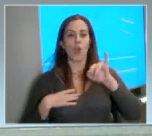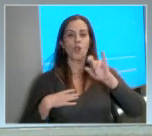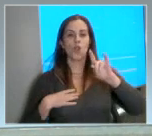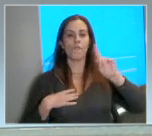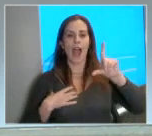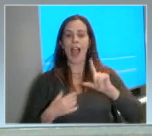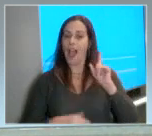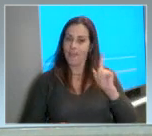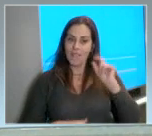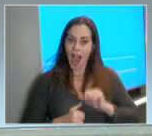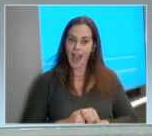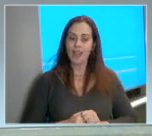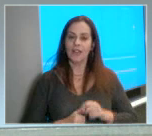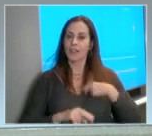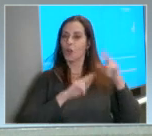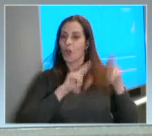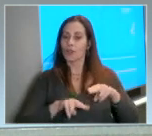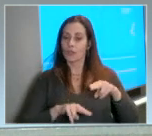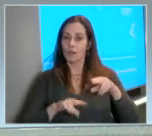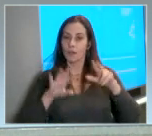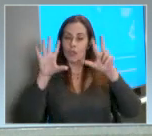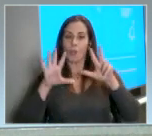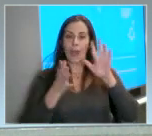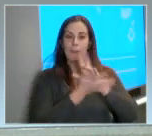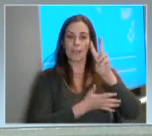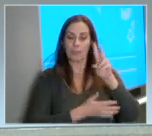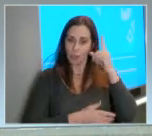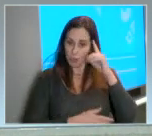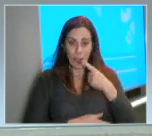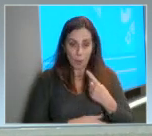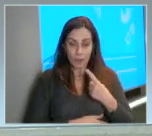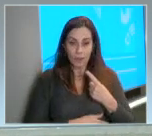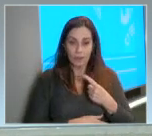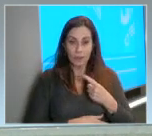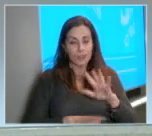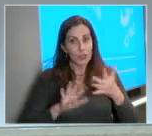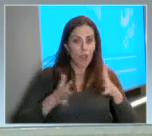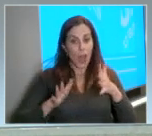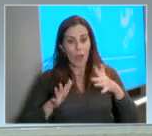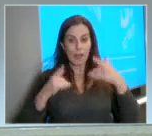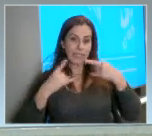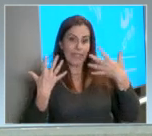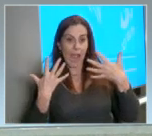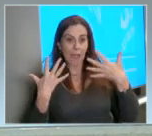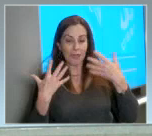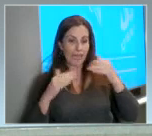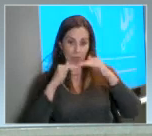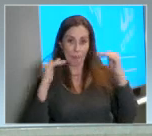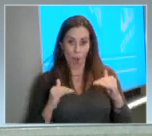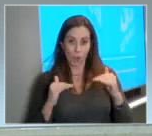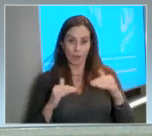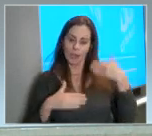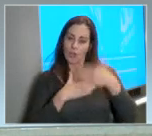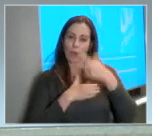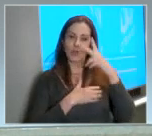פה, אבל אני אחזור אליכם בשמונה בדצמבר. אתם יודעים מה זה אומר? שערו לנו בערך 10 ימים, קצת פחות, את